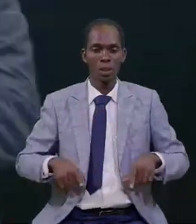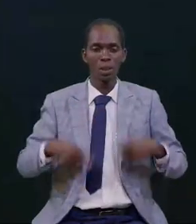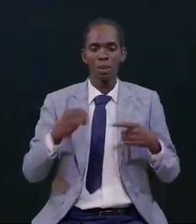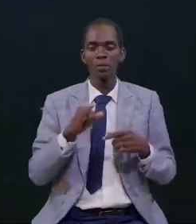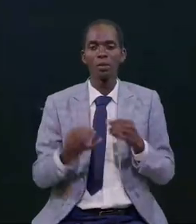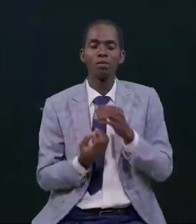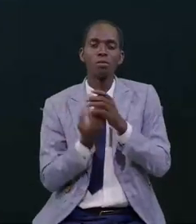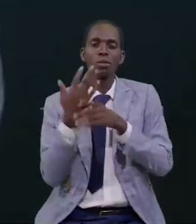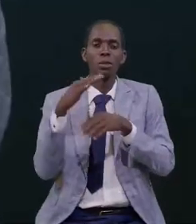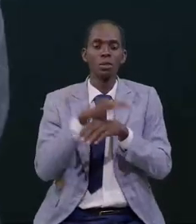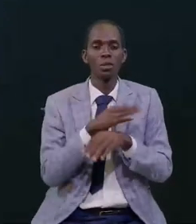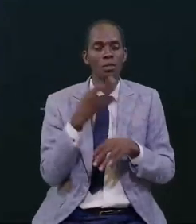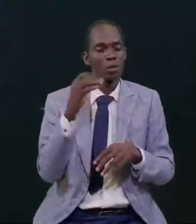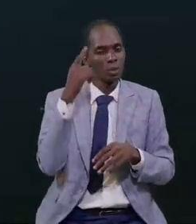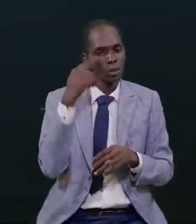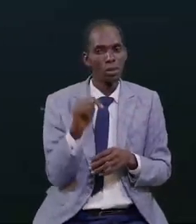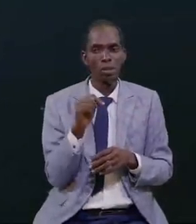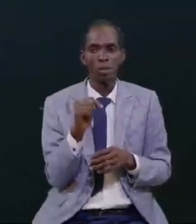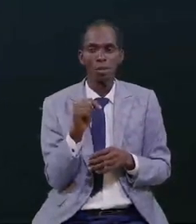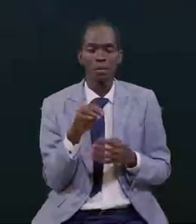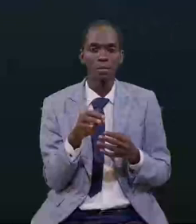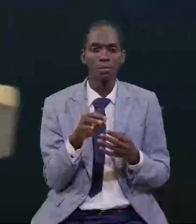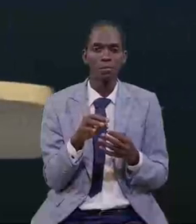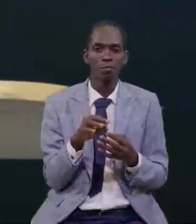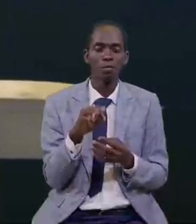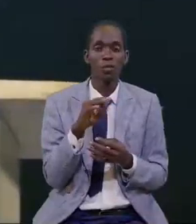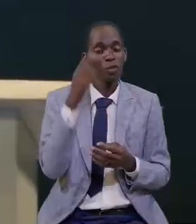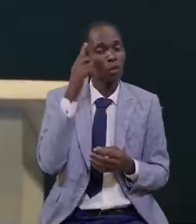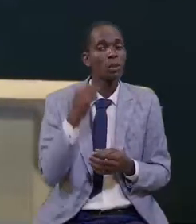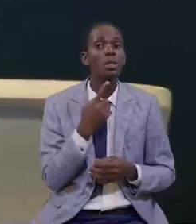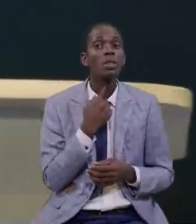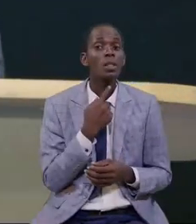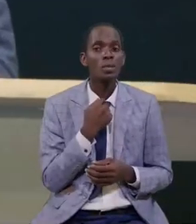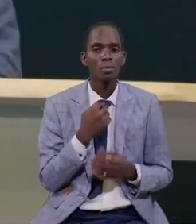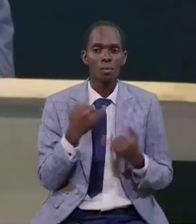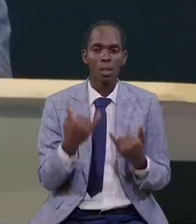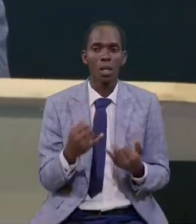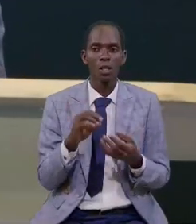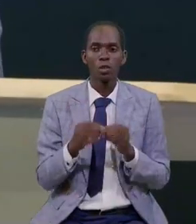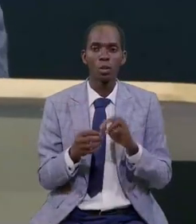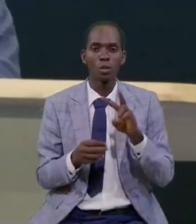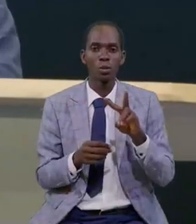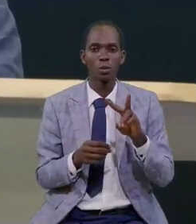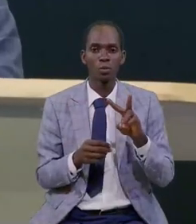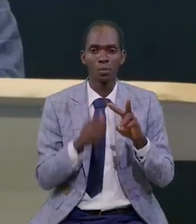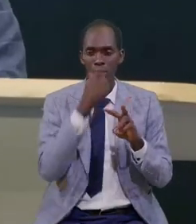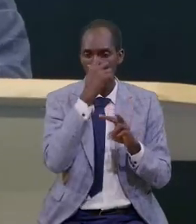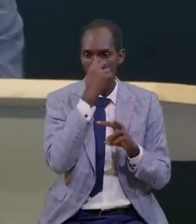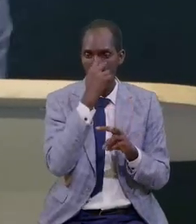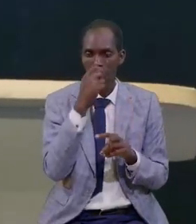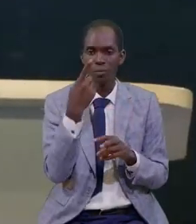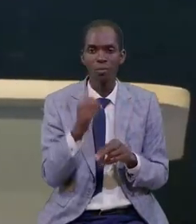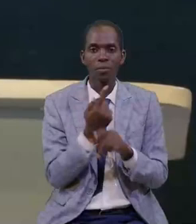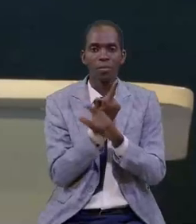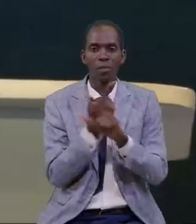les assoifer 2è point maintenant 2è point le libérateur